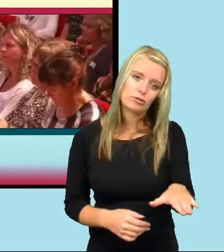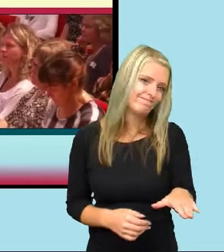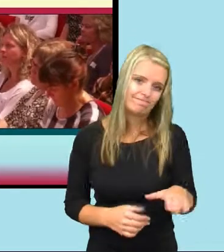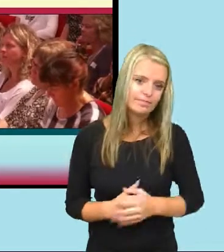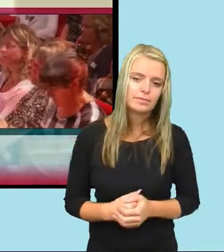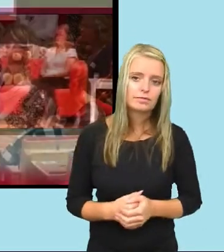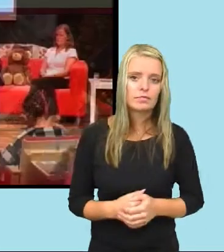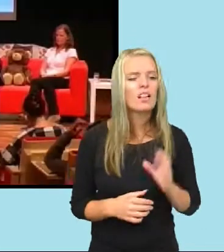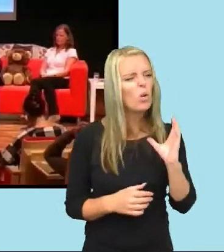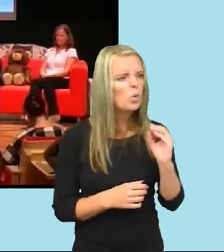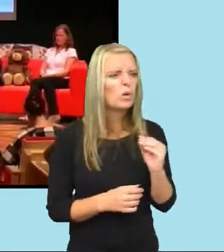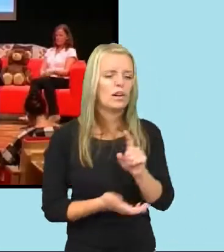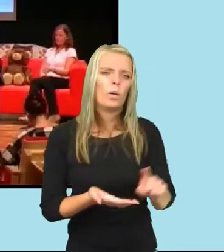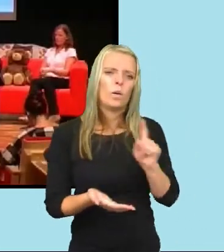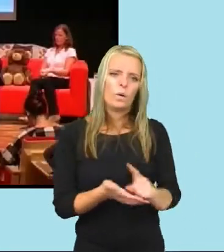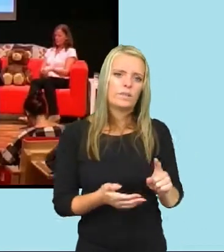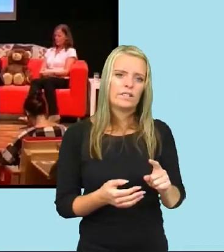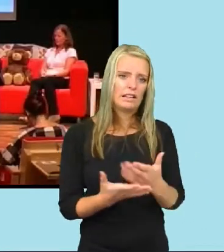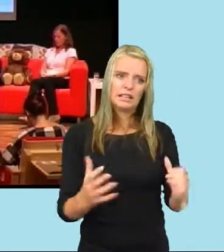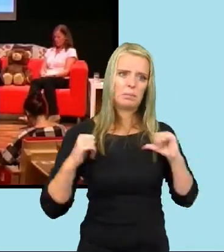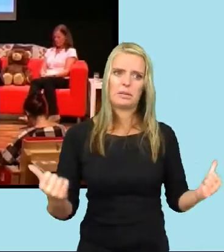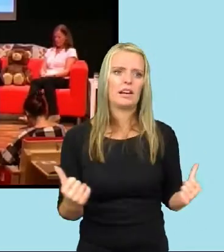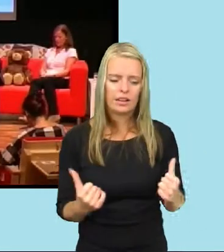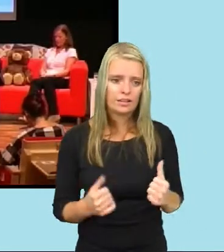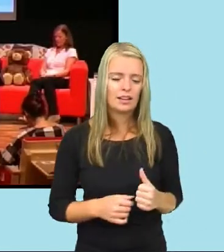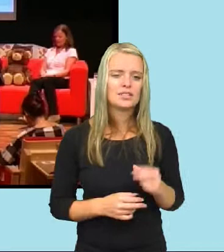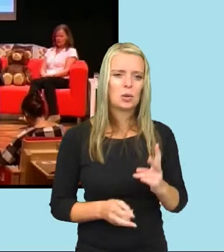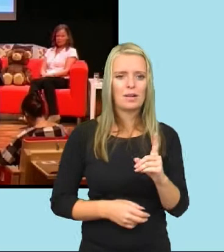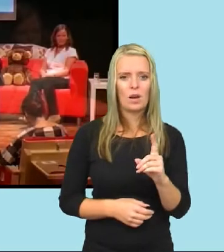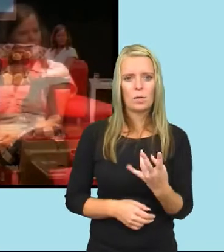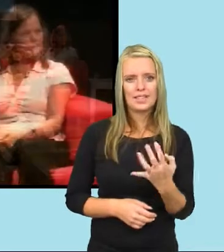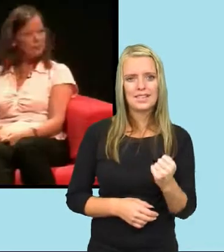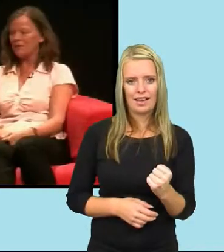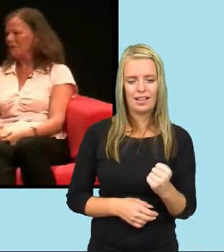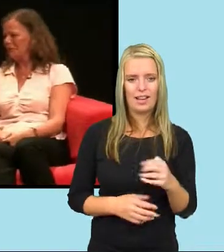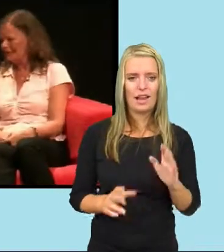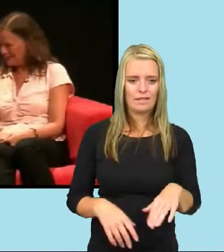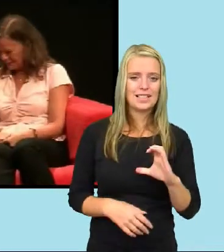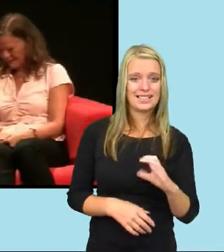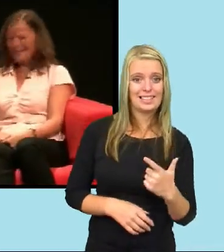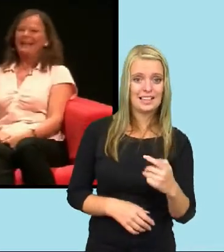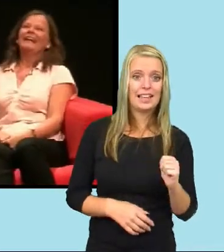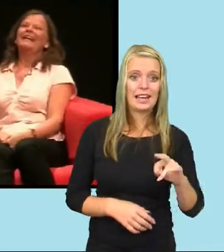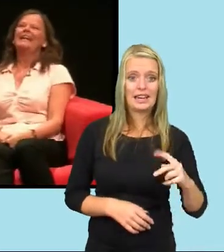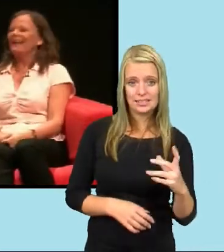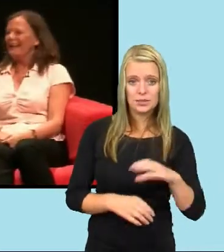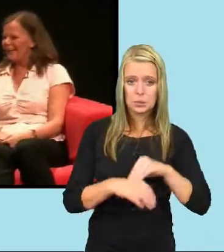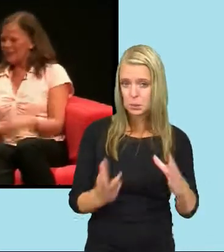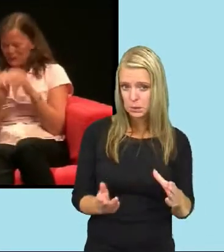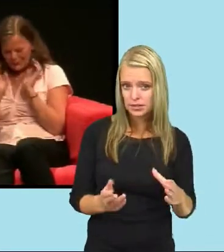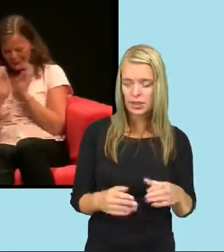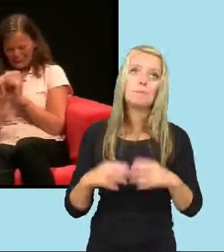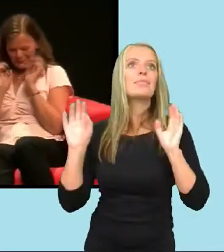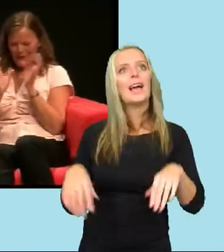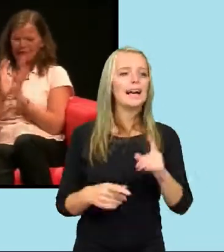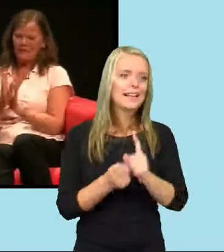Lite oförberedda överhuvudtaget. Bara som ett exempel så Louise var inne på Sankt Erik. Kanske inte ska säga sjukhus här, men där var det i alla fall. Men på ett sjukhus.